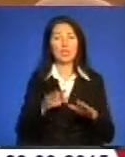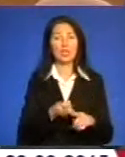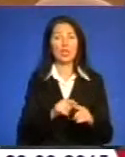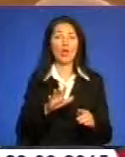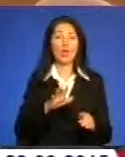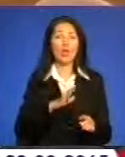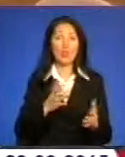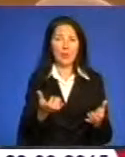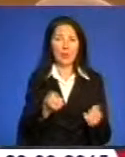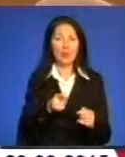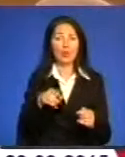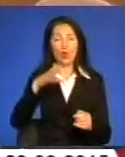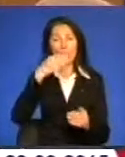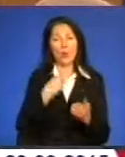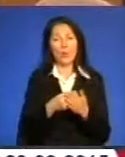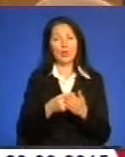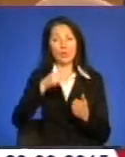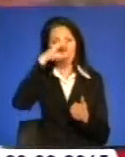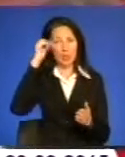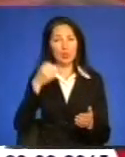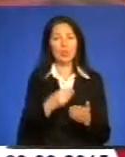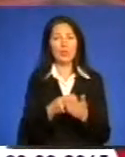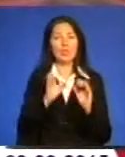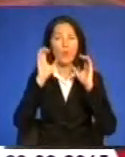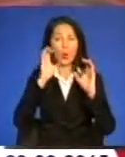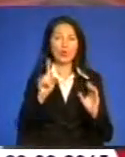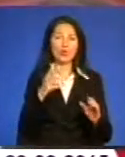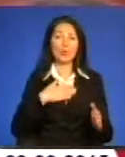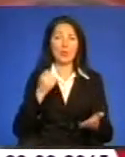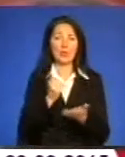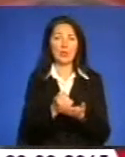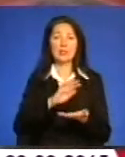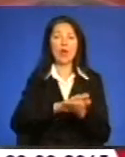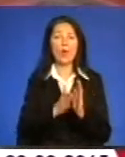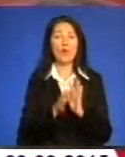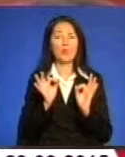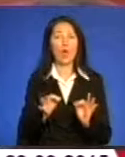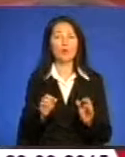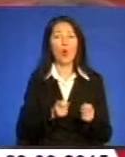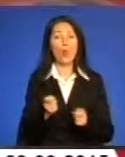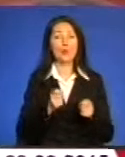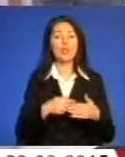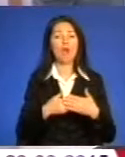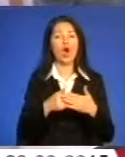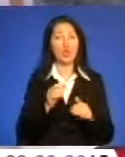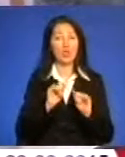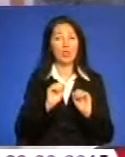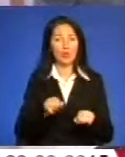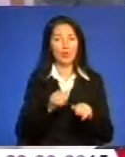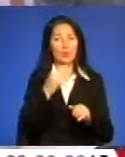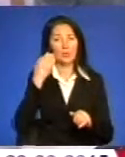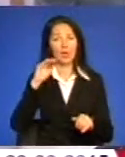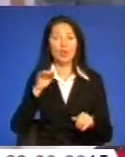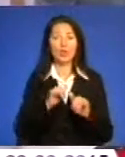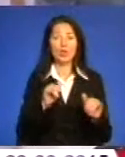бюджетну ніч, бюджетним кодексом, який ми затвердили. За умови правильного управління громади зможуть ефективно розвиватися.